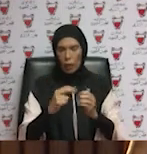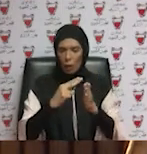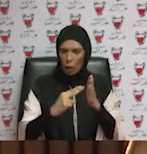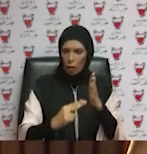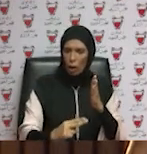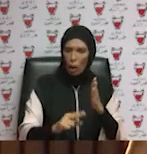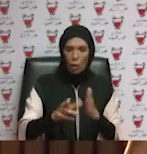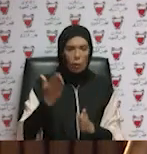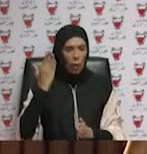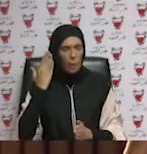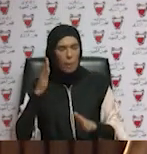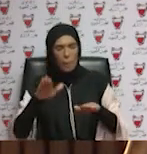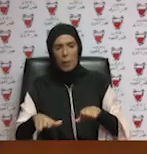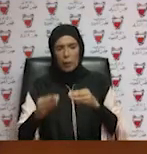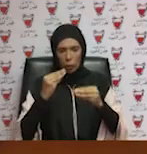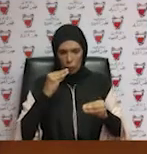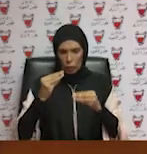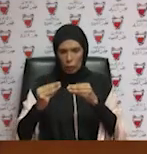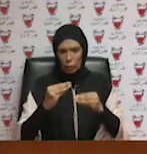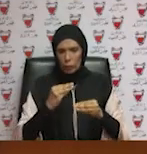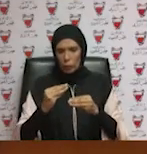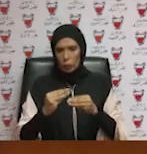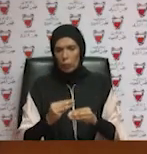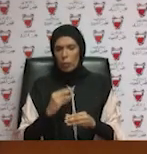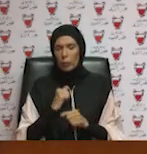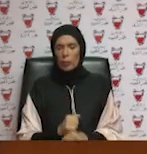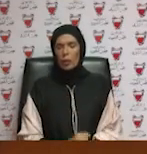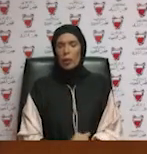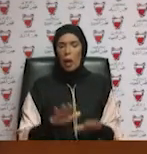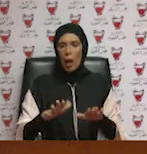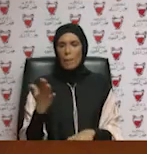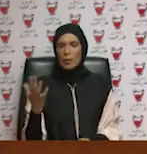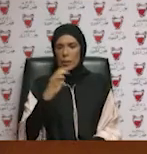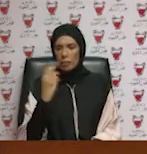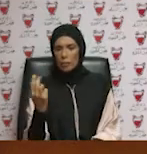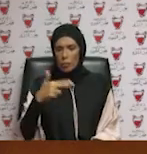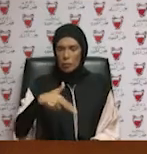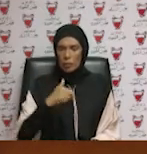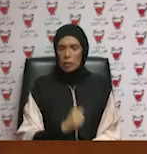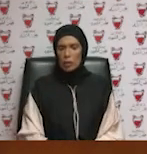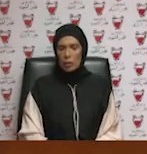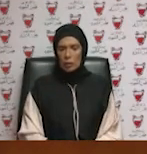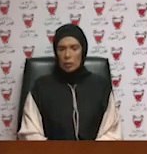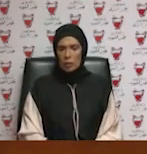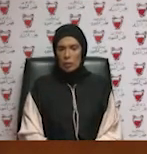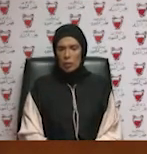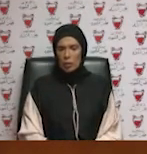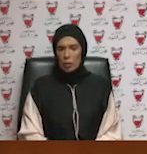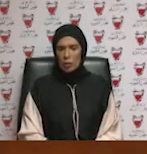السابق لمجلس الشورى بجلسته المعقدة بتاريخ 5 مايو 2019 فيما